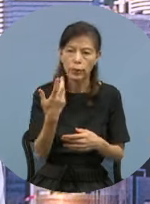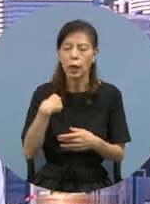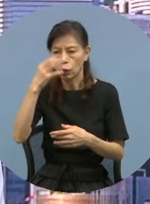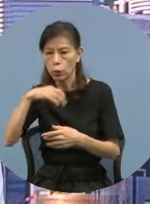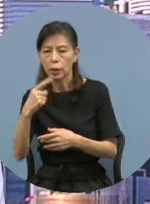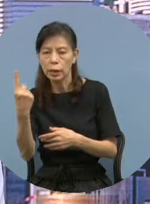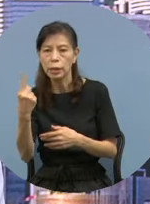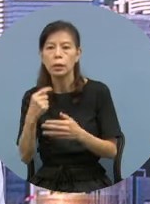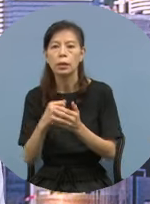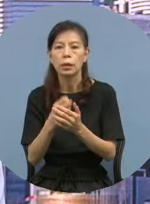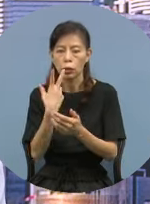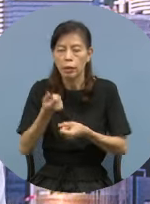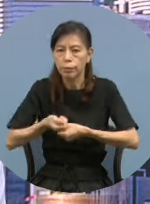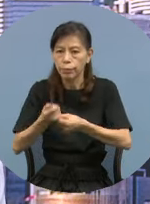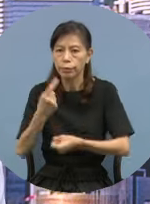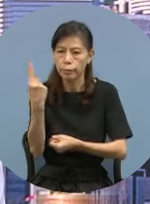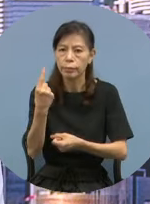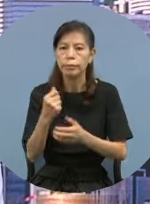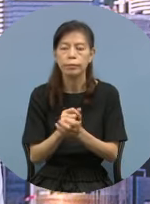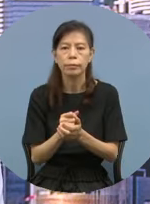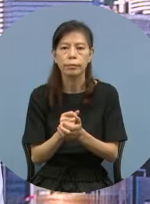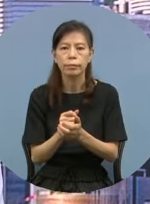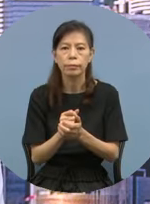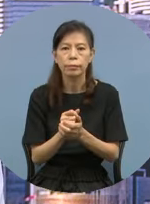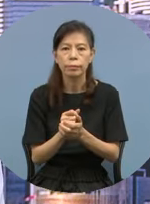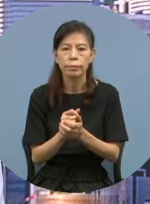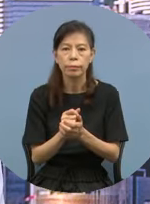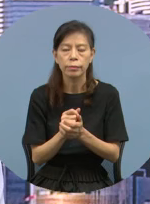藥員同埋一位清潔人士，即幫手清潔嘅